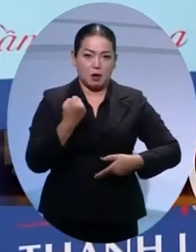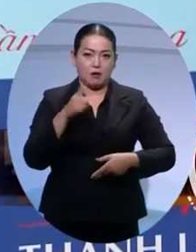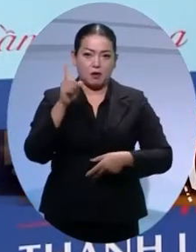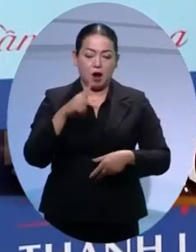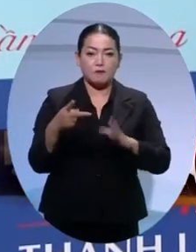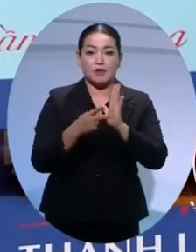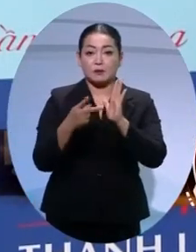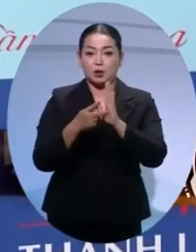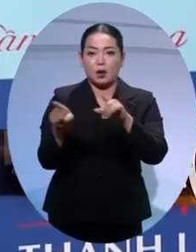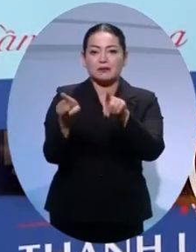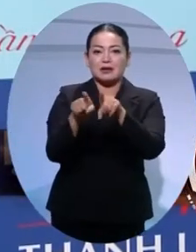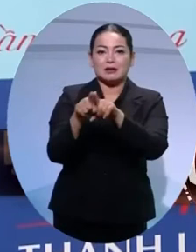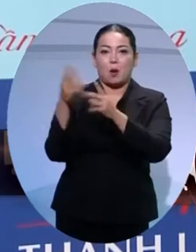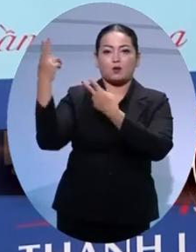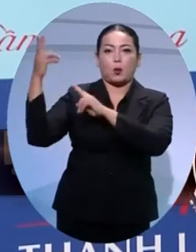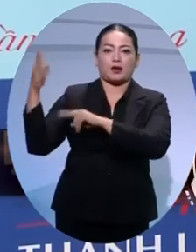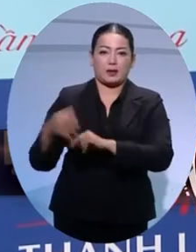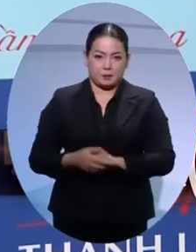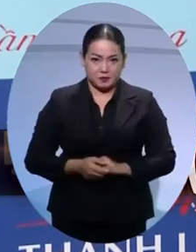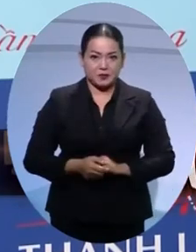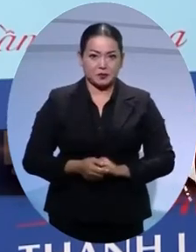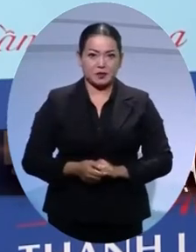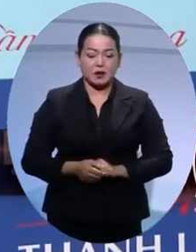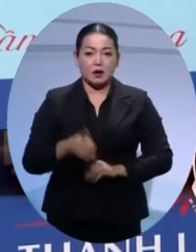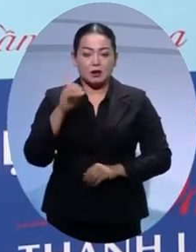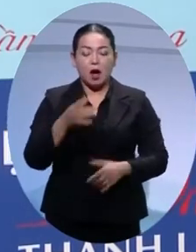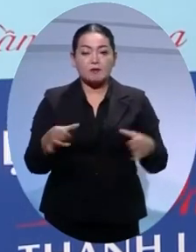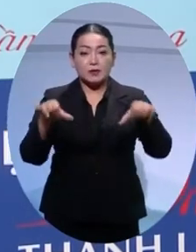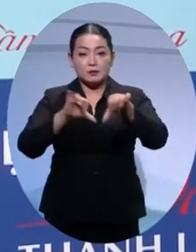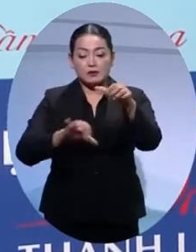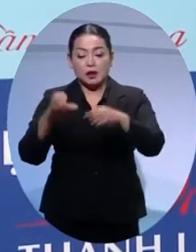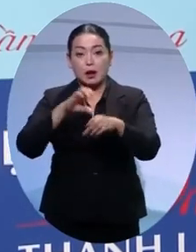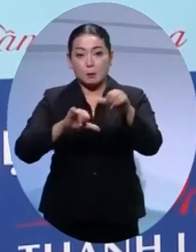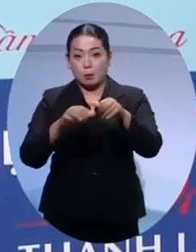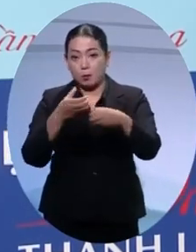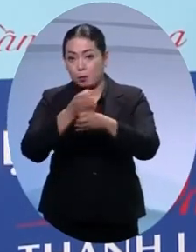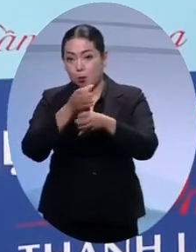thuật hiện đại trong thụ tinh trong nghiệm với một cái tỷ lệ thành công được từ